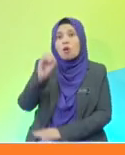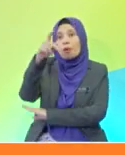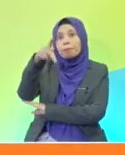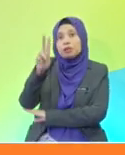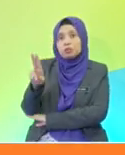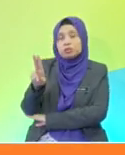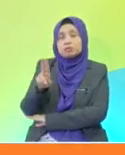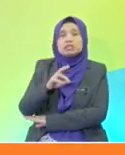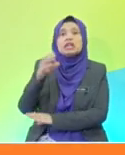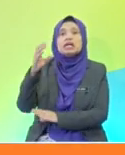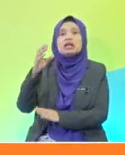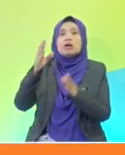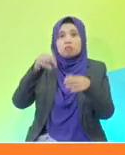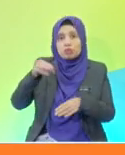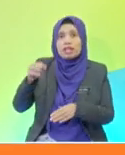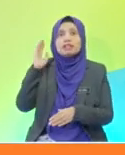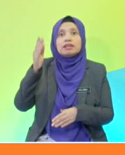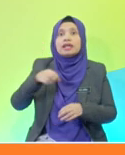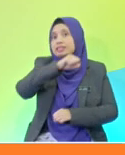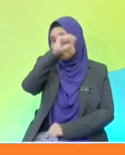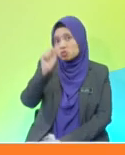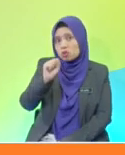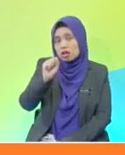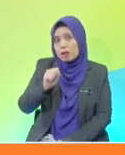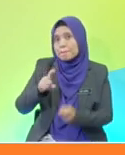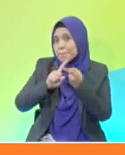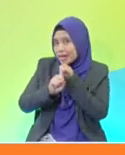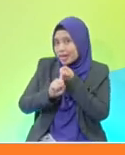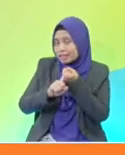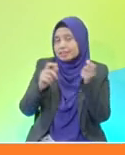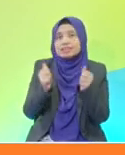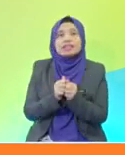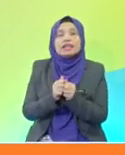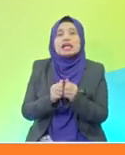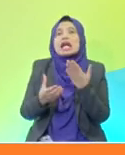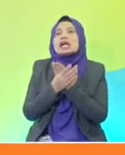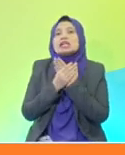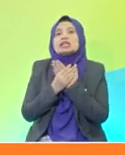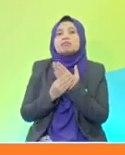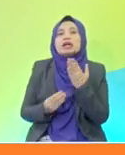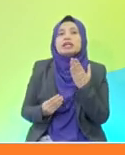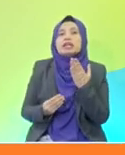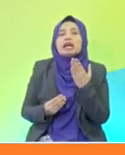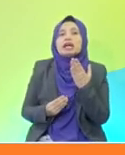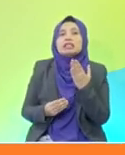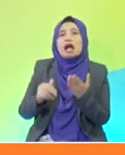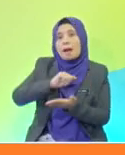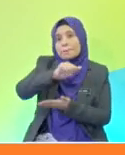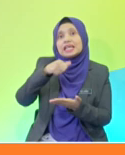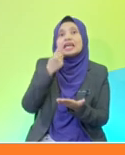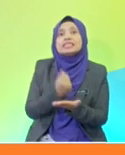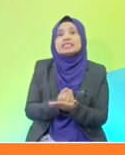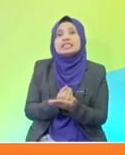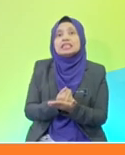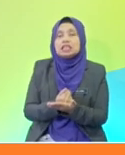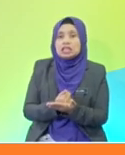Duo di mana calon-calon akan di soal berkaitan dengan kemahiran mengaplikasi di